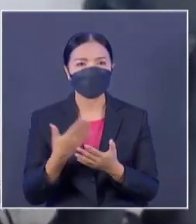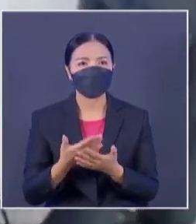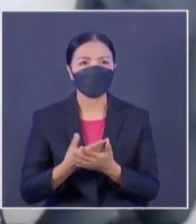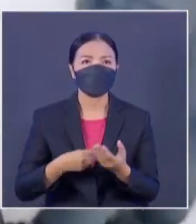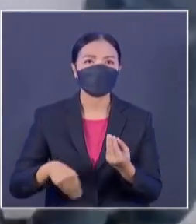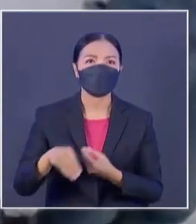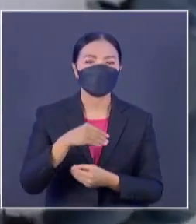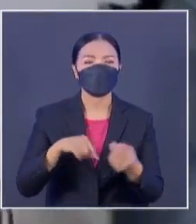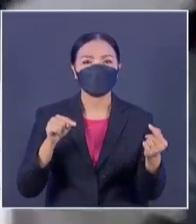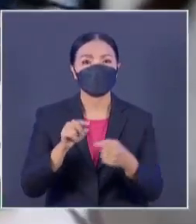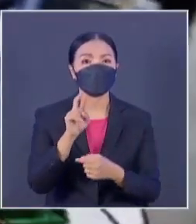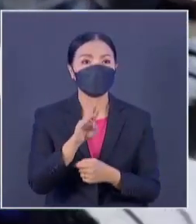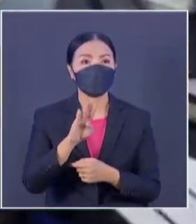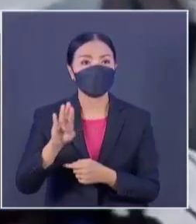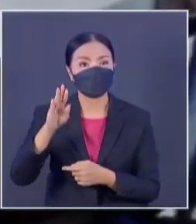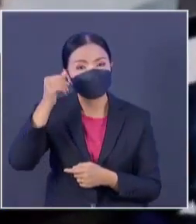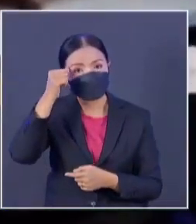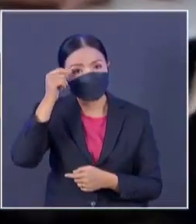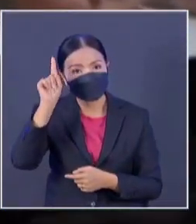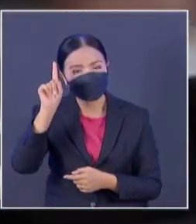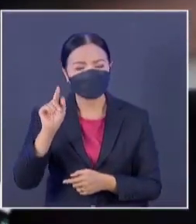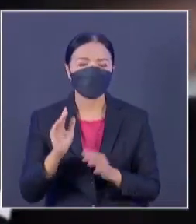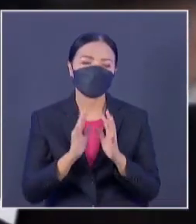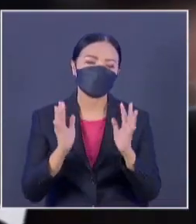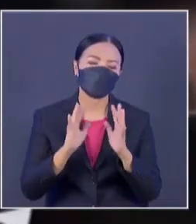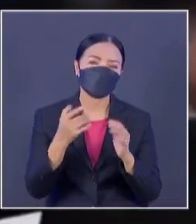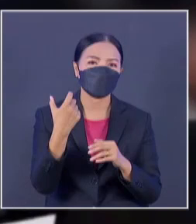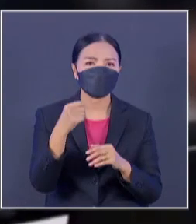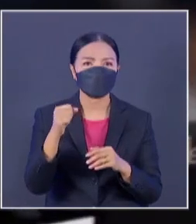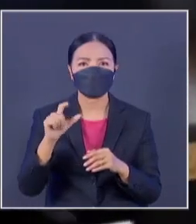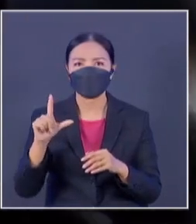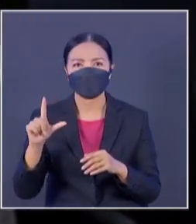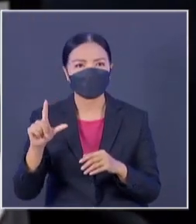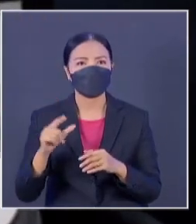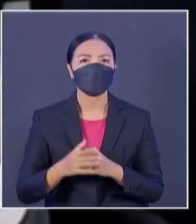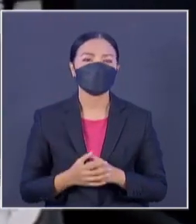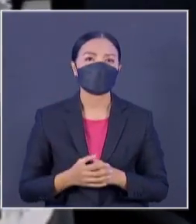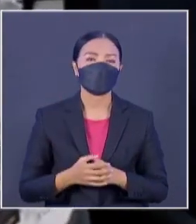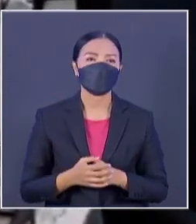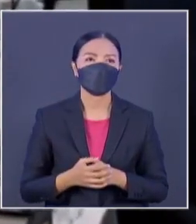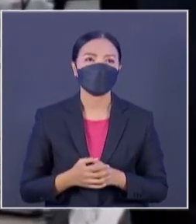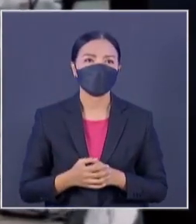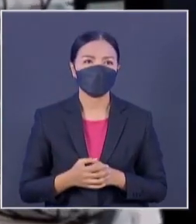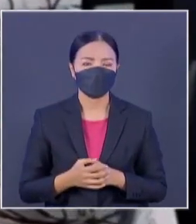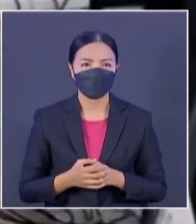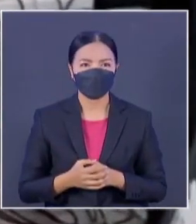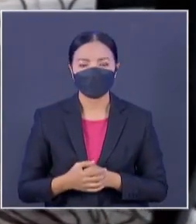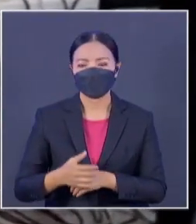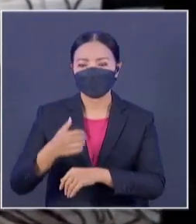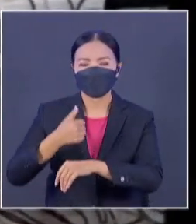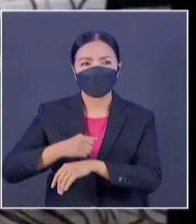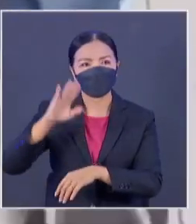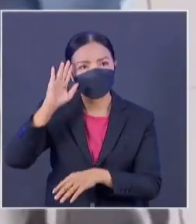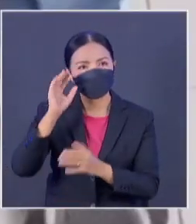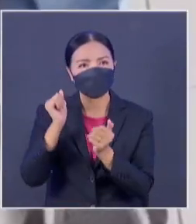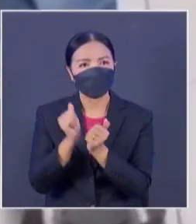นเวียนในระบบเนี่ยนะครับต่อวันหลาย10ล้านบาทพลตำรวจโทจิรพัฒน์ภูมิจิตผู้บัญชาการตำรวจภู